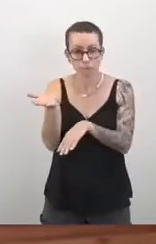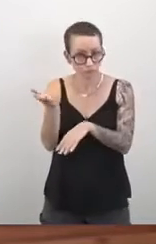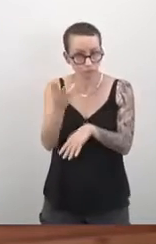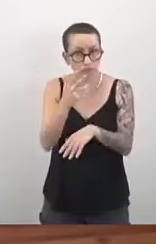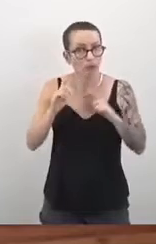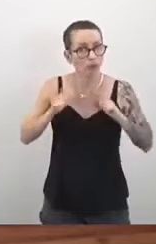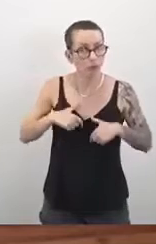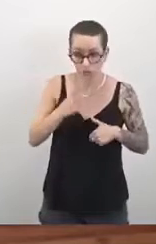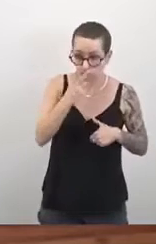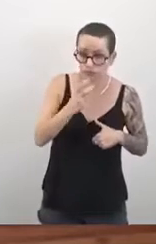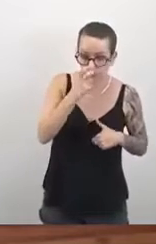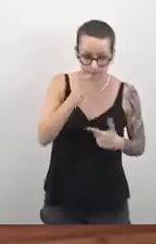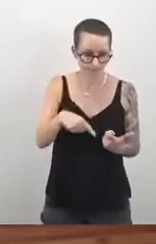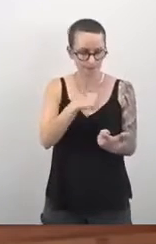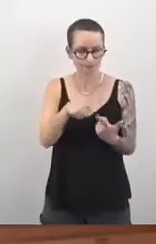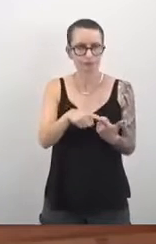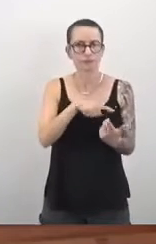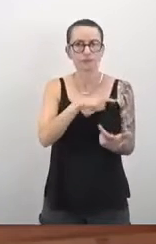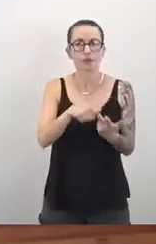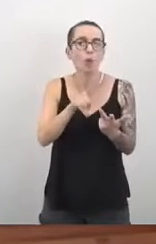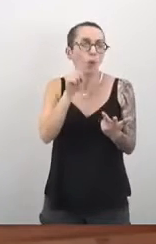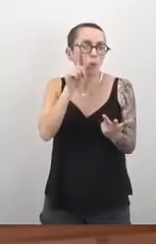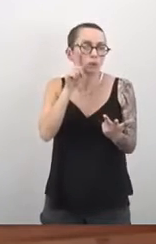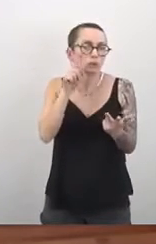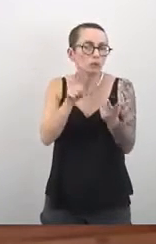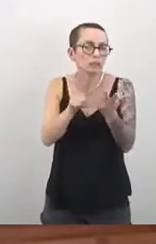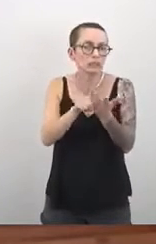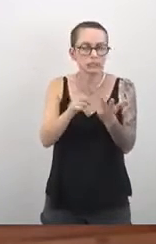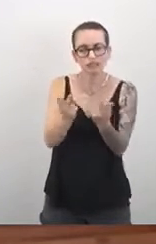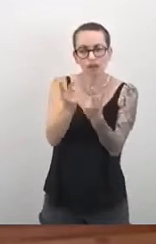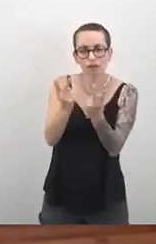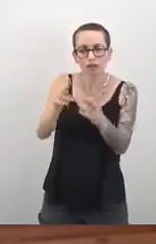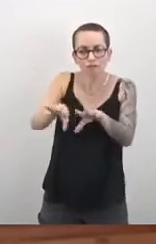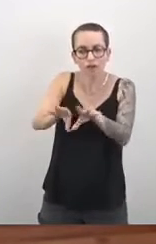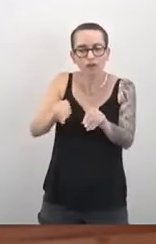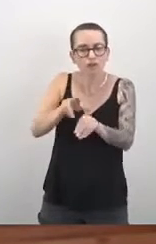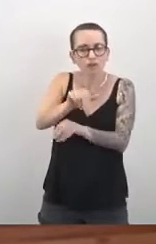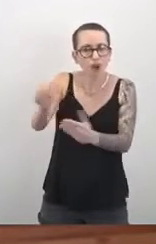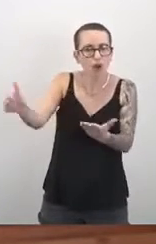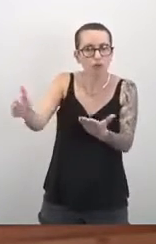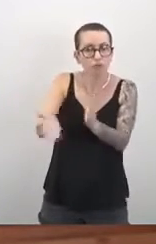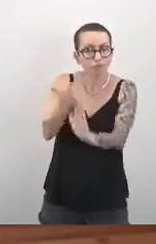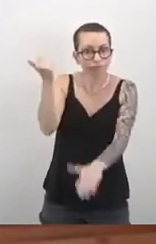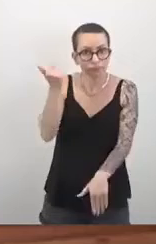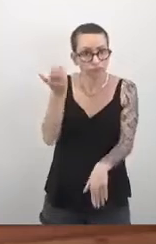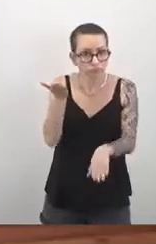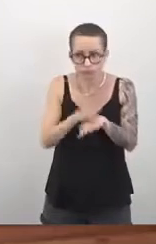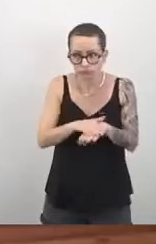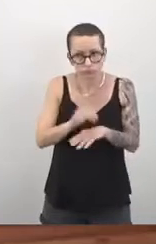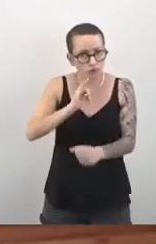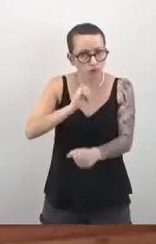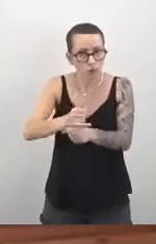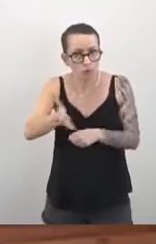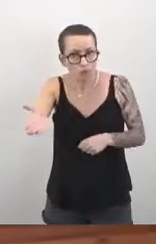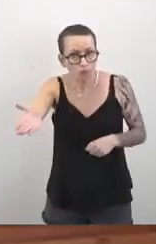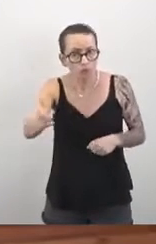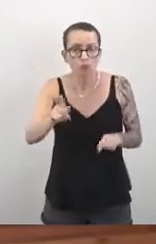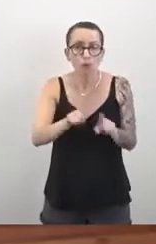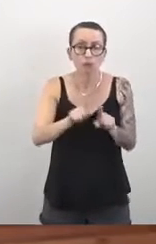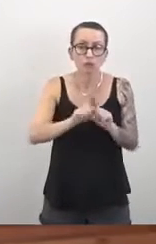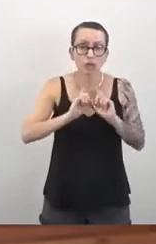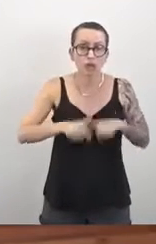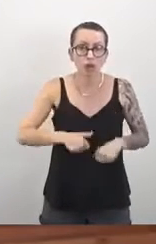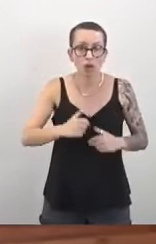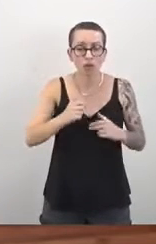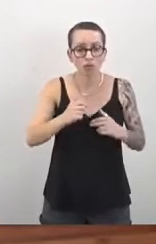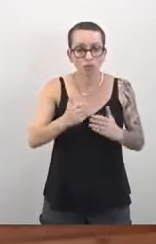avait l'idée qu'on allait enlever les jardins familiaux, alors que c'est absolument faux. L'idée qu'on n'allait pas reconstruire les écoles. Je tiens